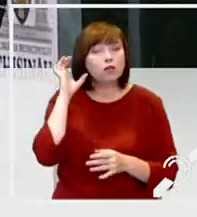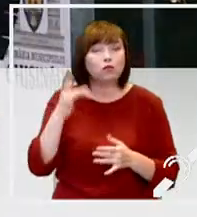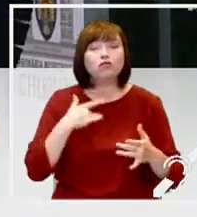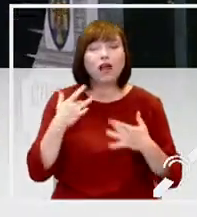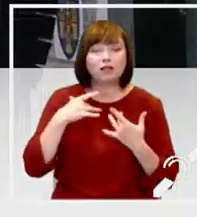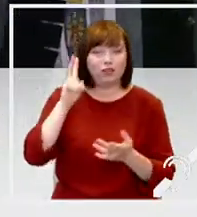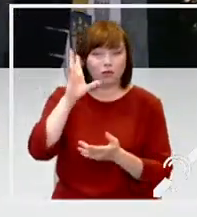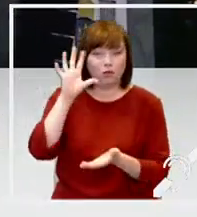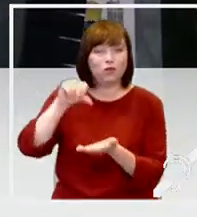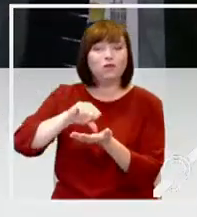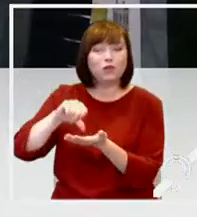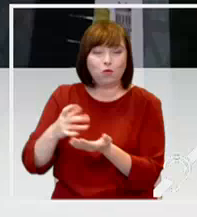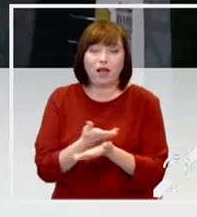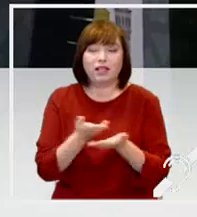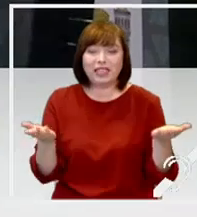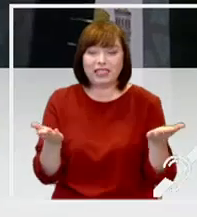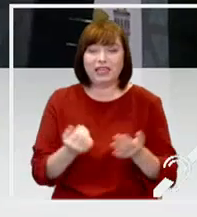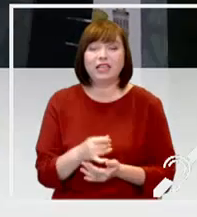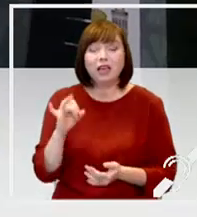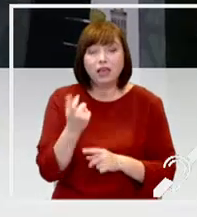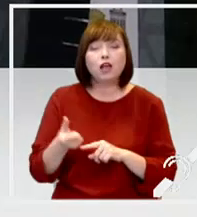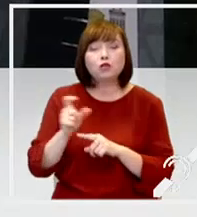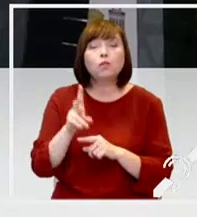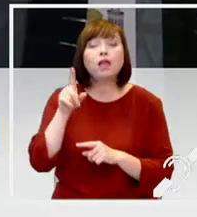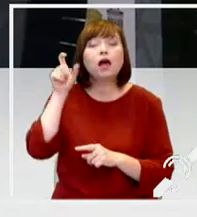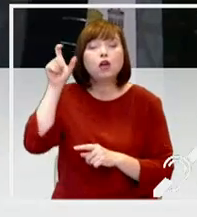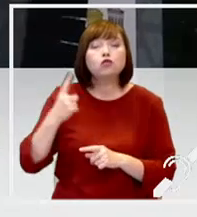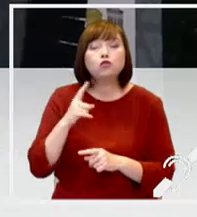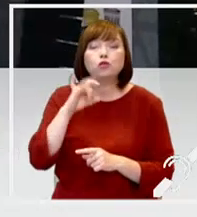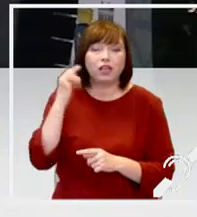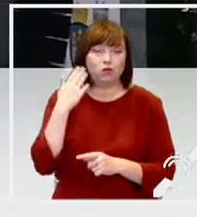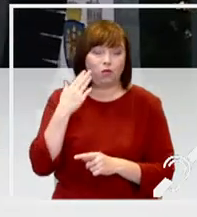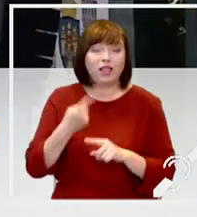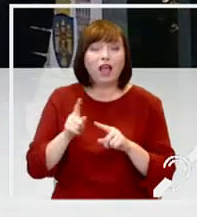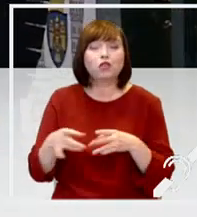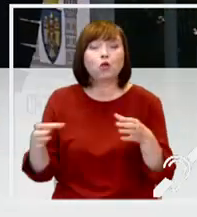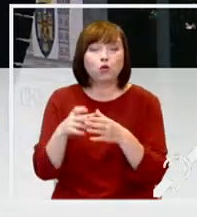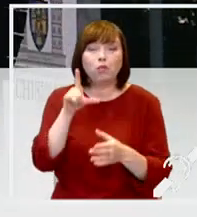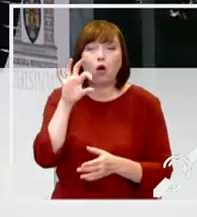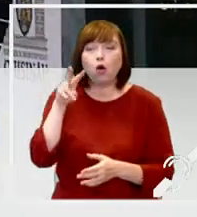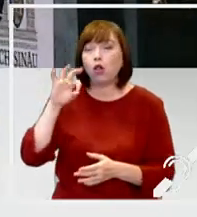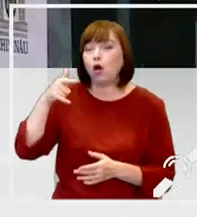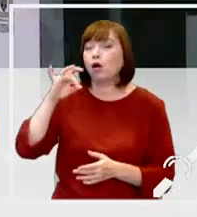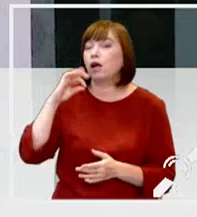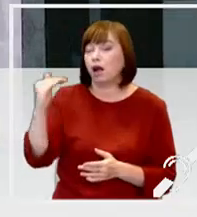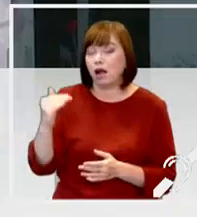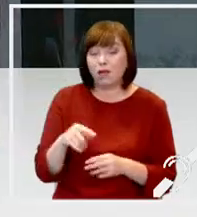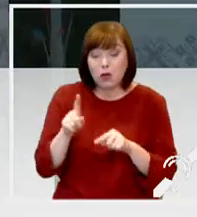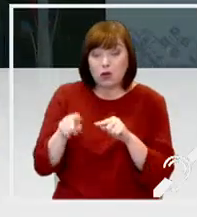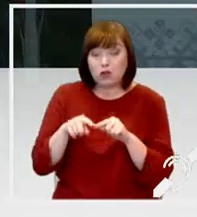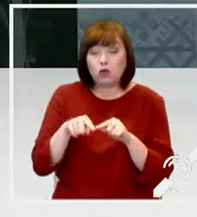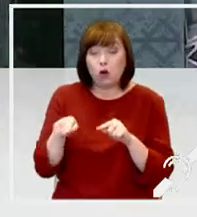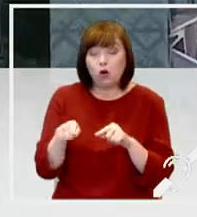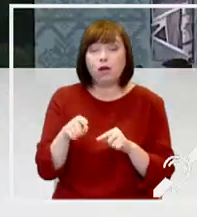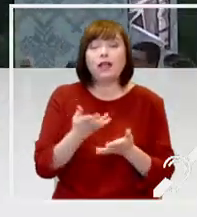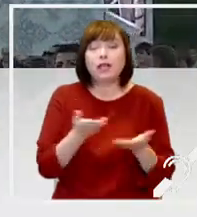artiștii care vor veni pe scenă, dar mai ales de cei care vor veni de peste Prut. Vorbim despre trupa Holograf. Din minut în minut aici pe